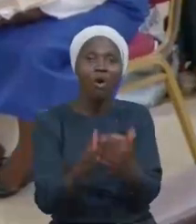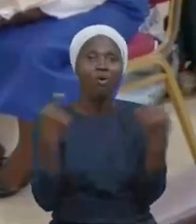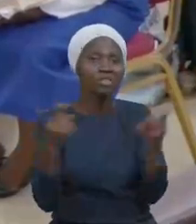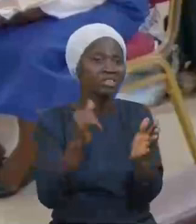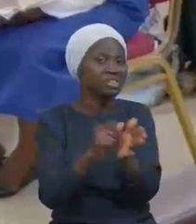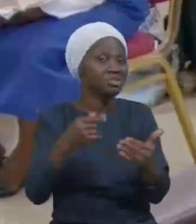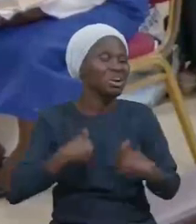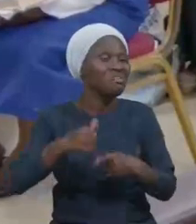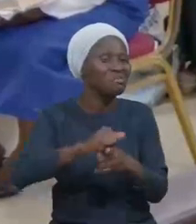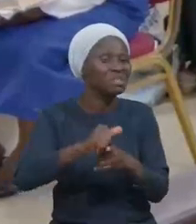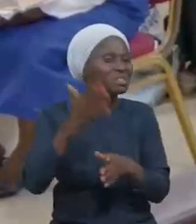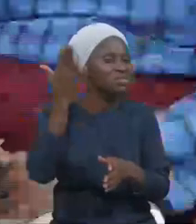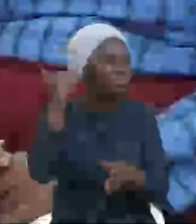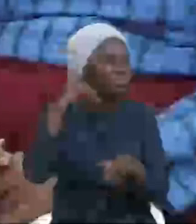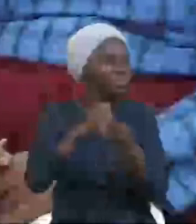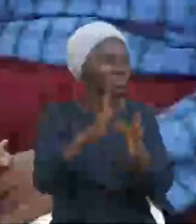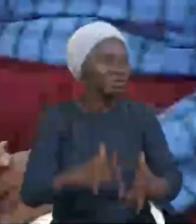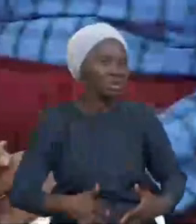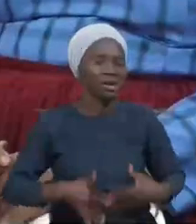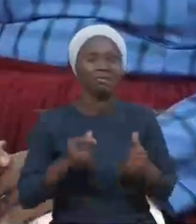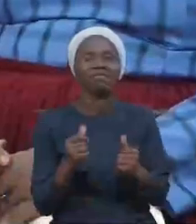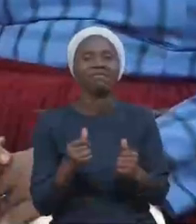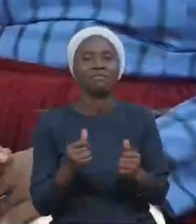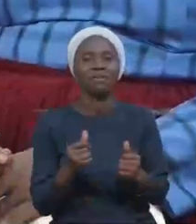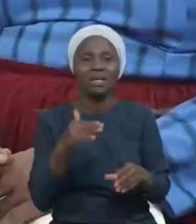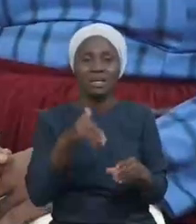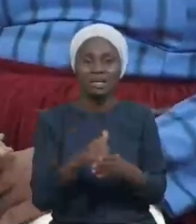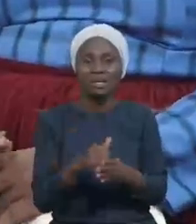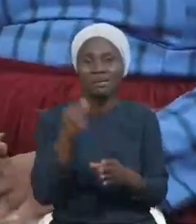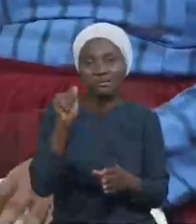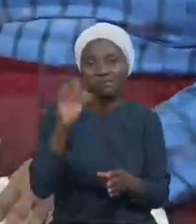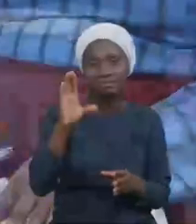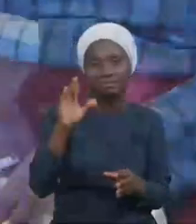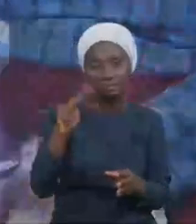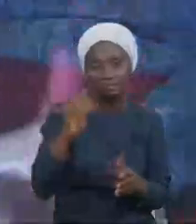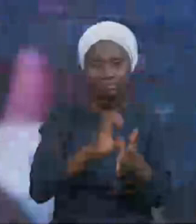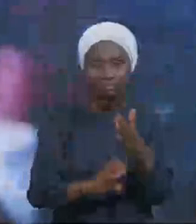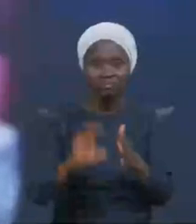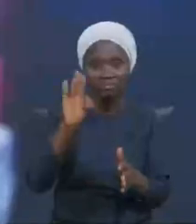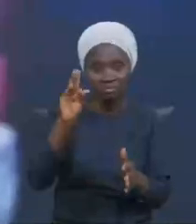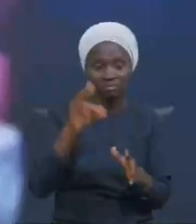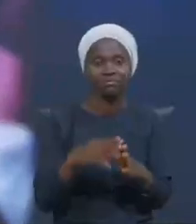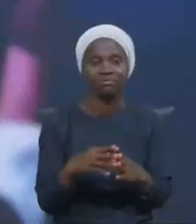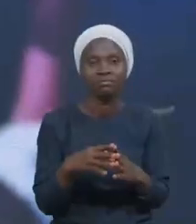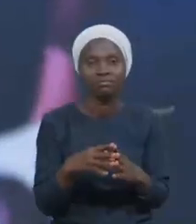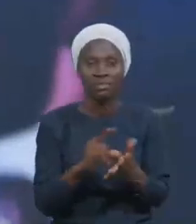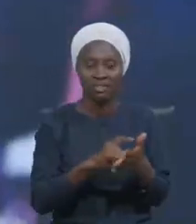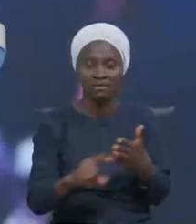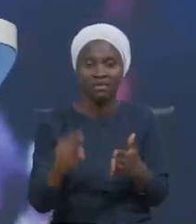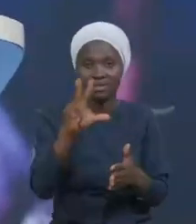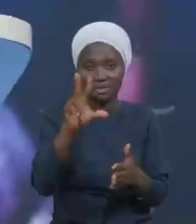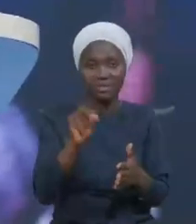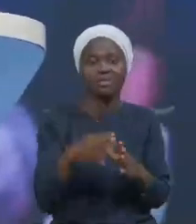commis dans ta vie. Voyons Actes des Apôtres, chapitre 17, et je vous lis à partir du verset 30.